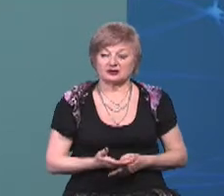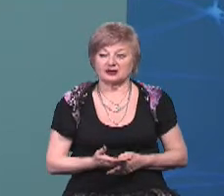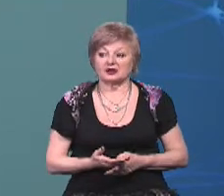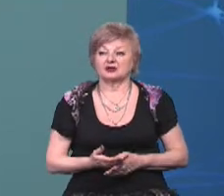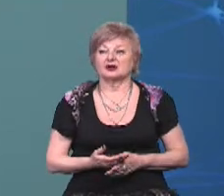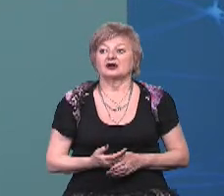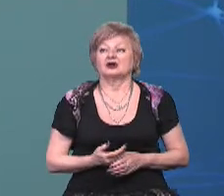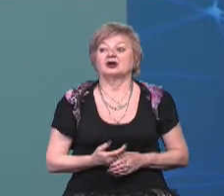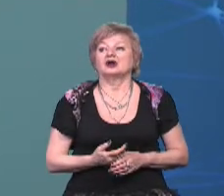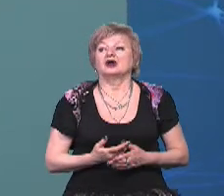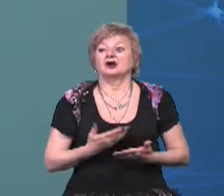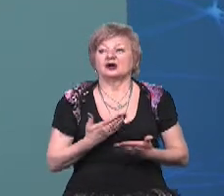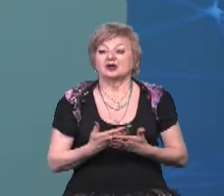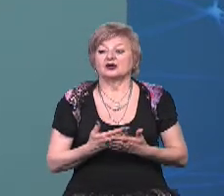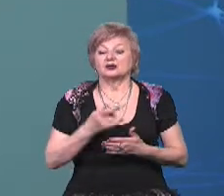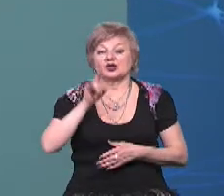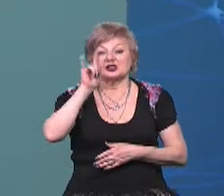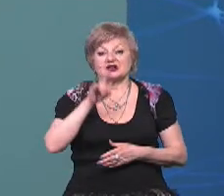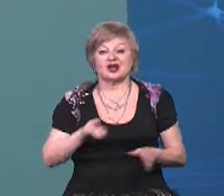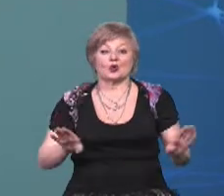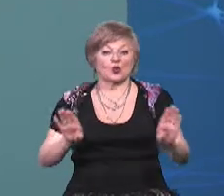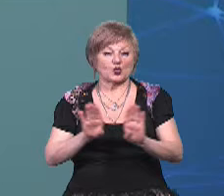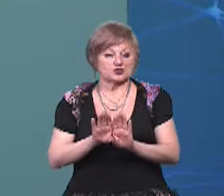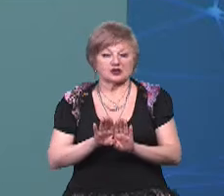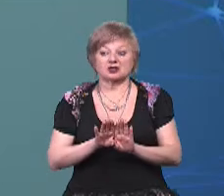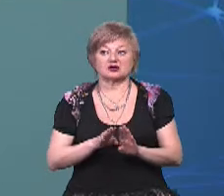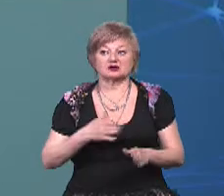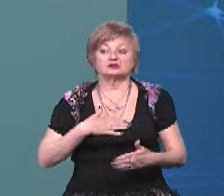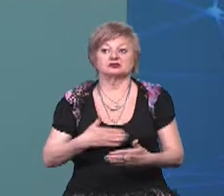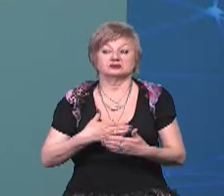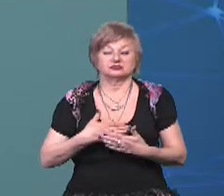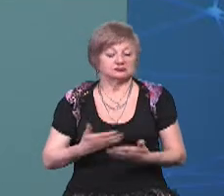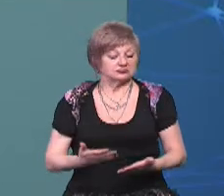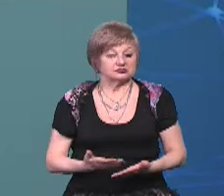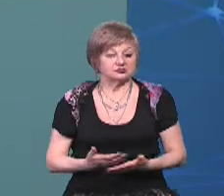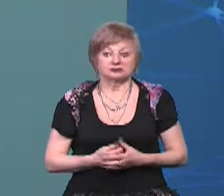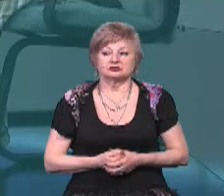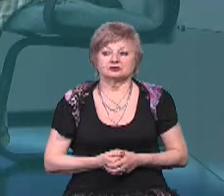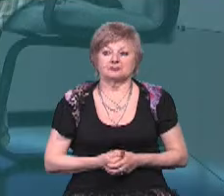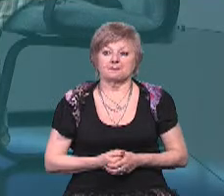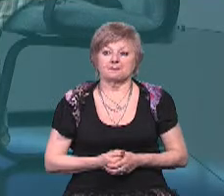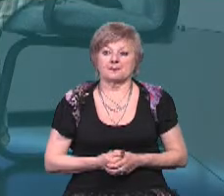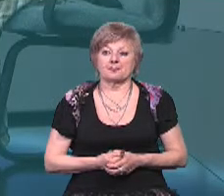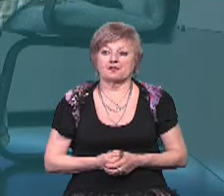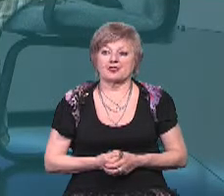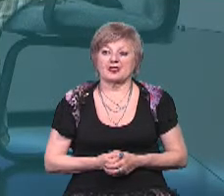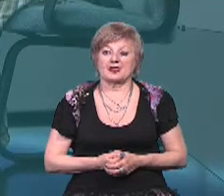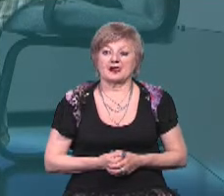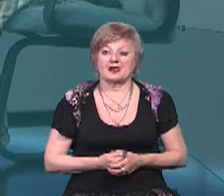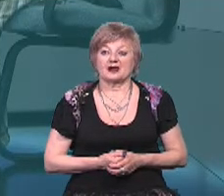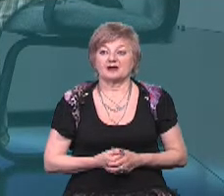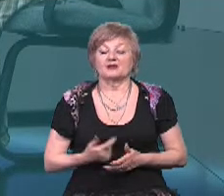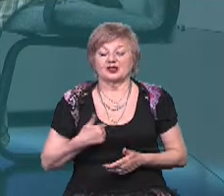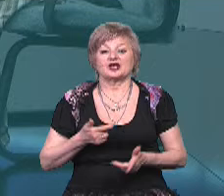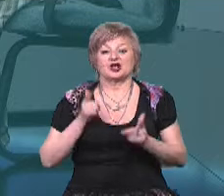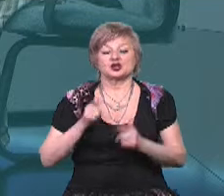так можна ще кудись вбігти, там закрити вікна, то тут вже не вбіжеш, вікна не закриєш, коли на зупинці стоїш. Пані Таніло? Я згодна з